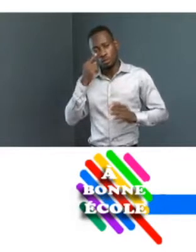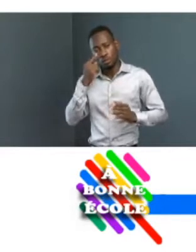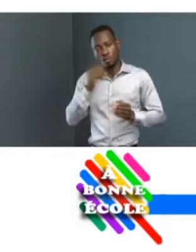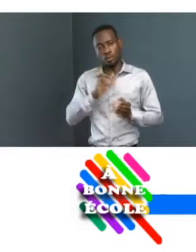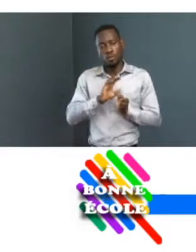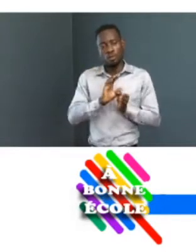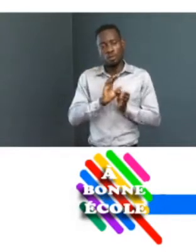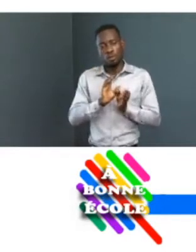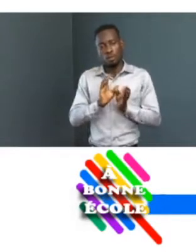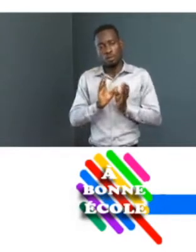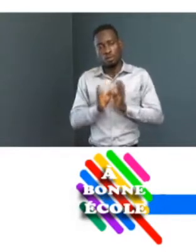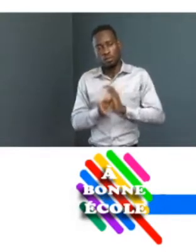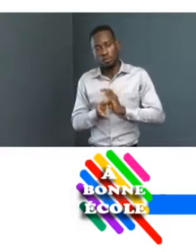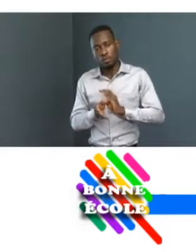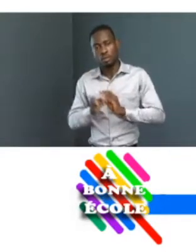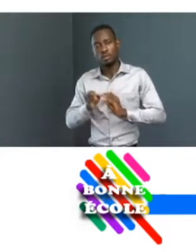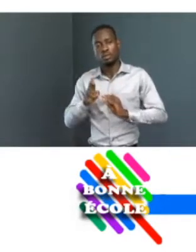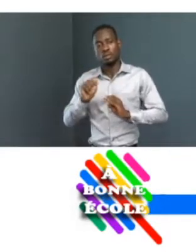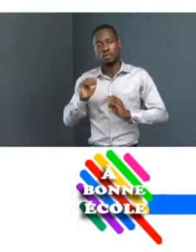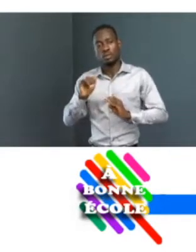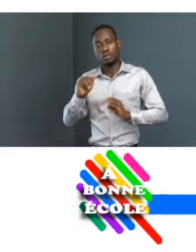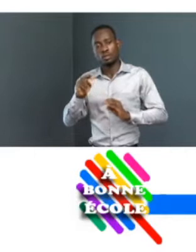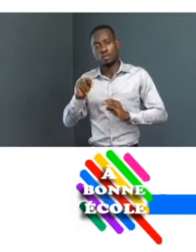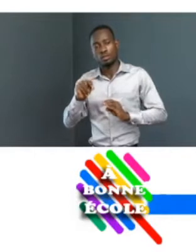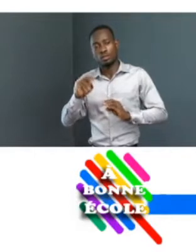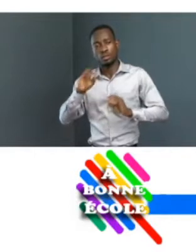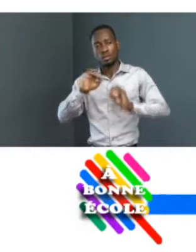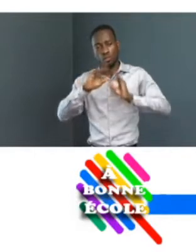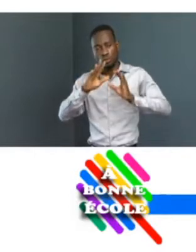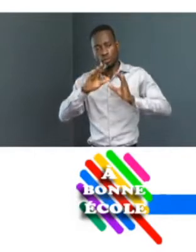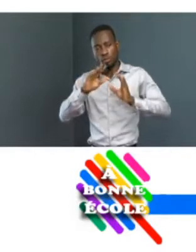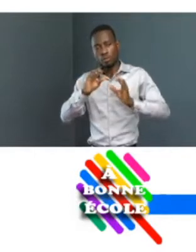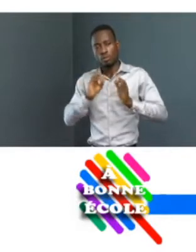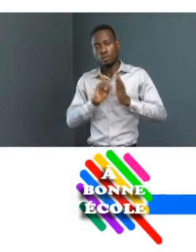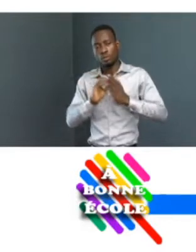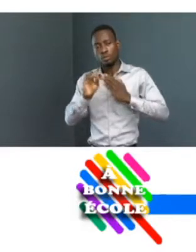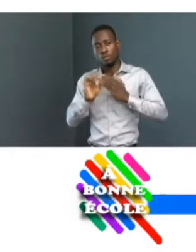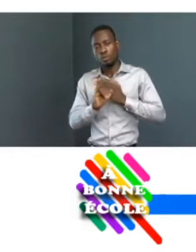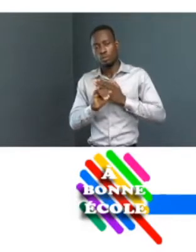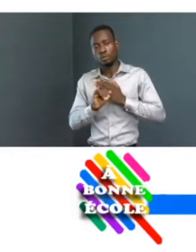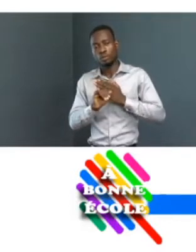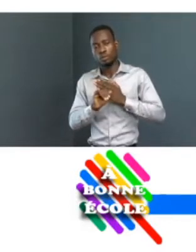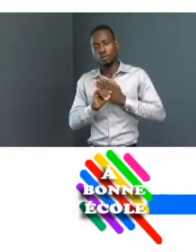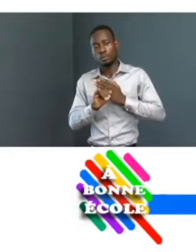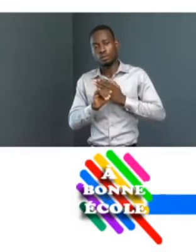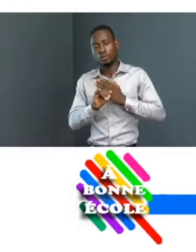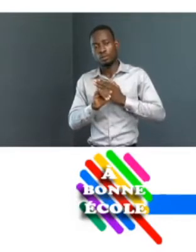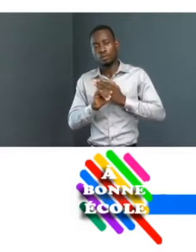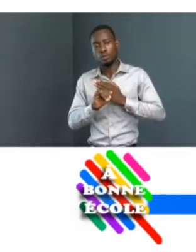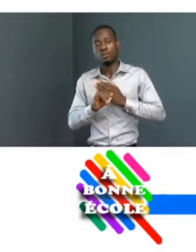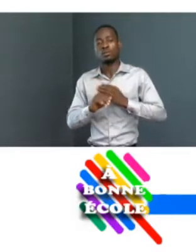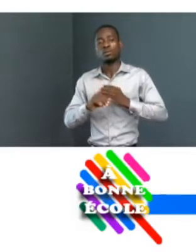convergent les rayons lumineux de l'objet. Si l'objet est à l'infini, tous ces rayons convergent au